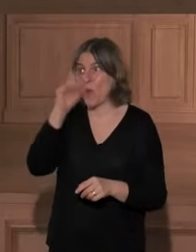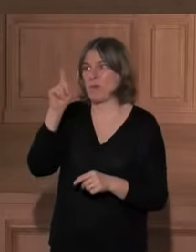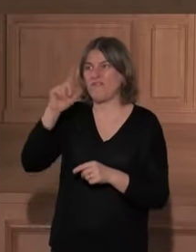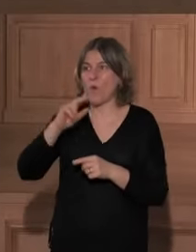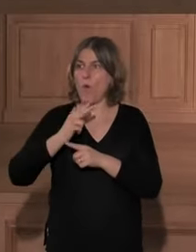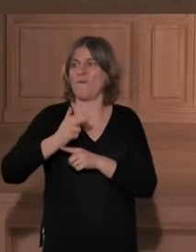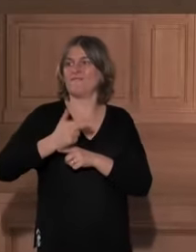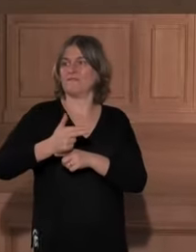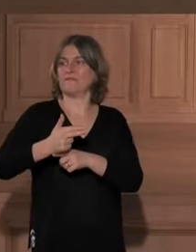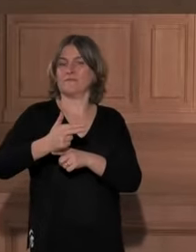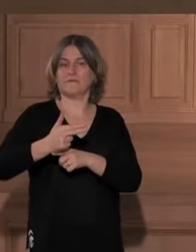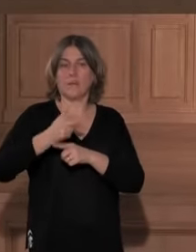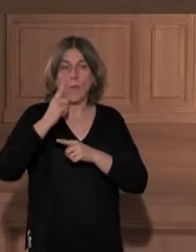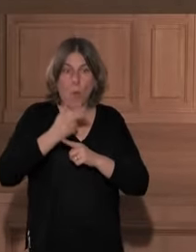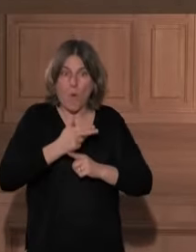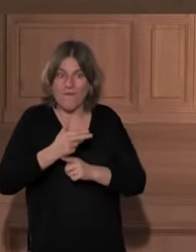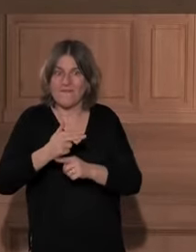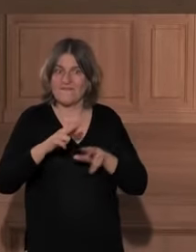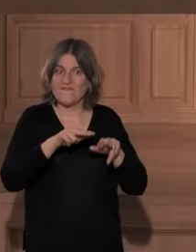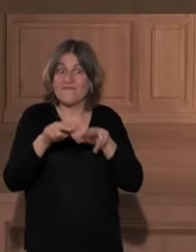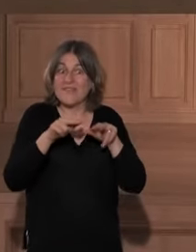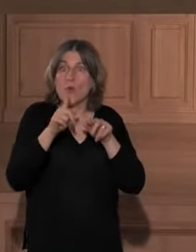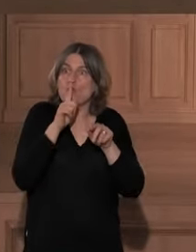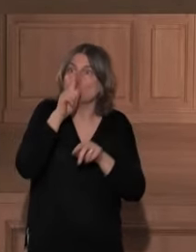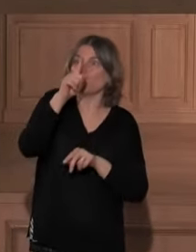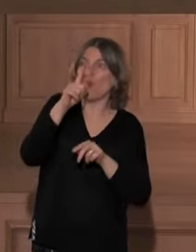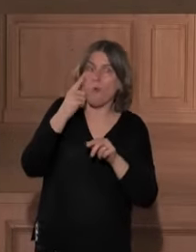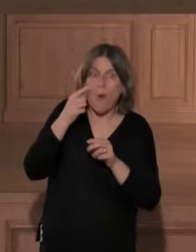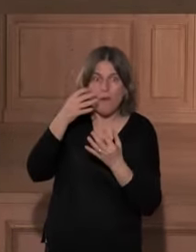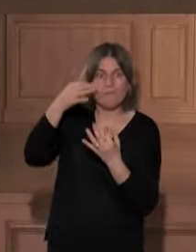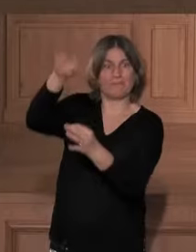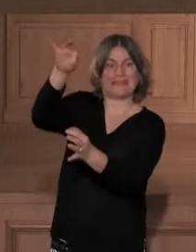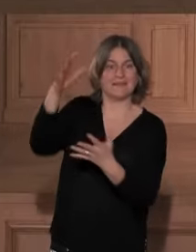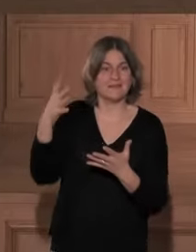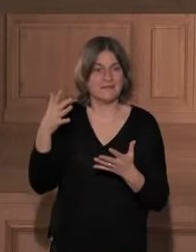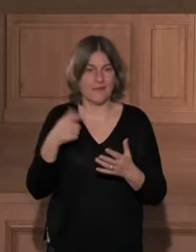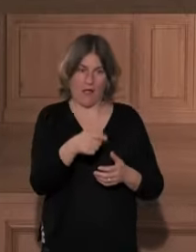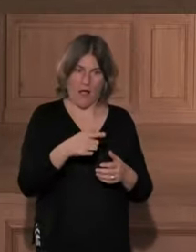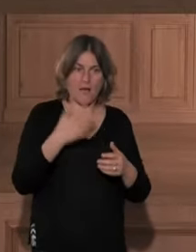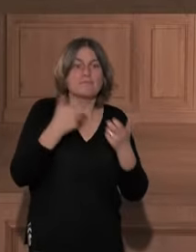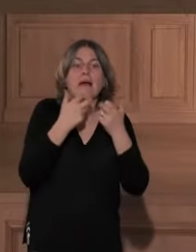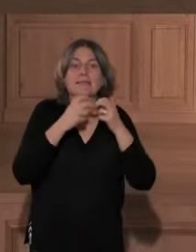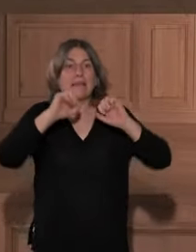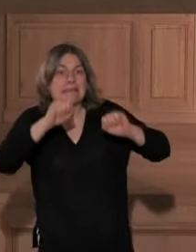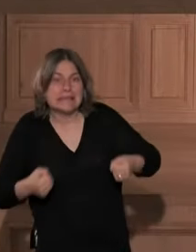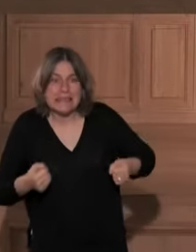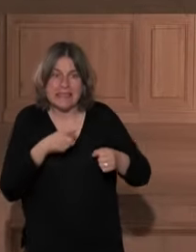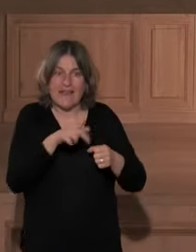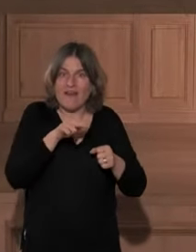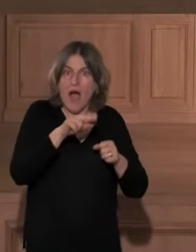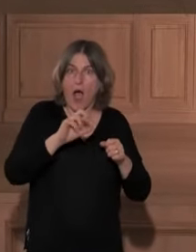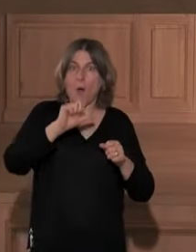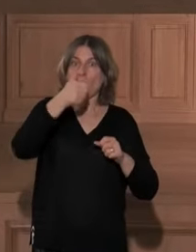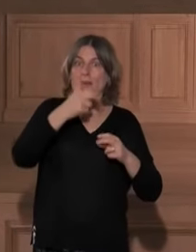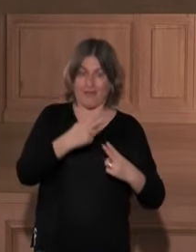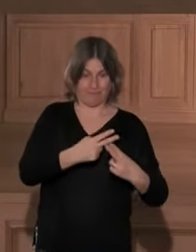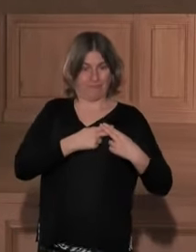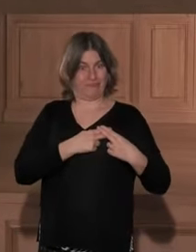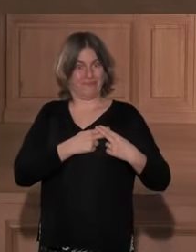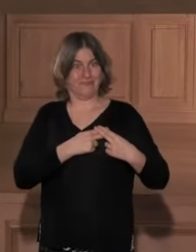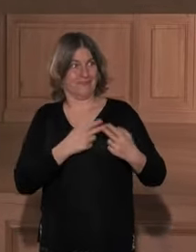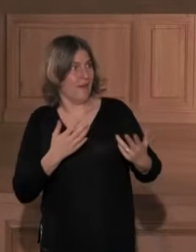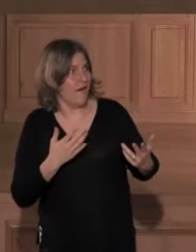du jour. L'enfant, il progresse, il passe de débutant à première étoile. Et voilà, c'est important. Donc, si